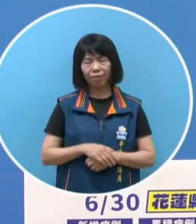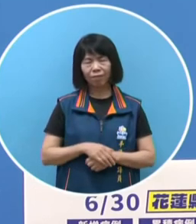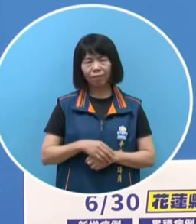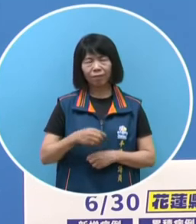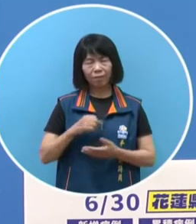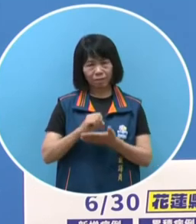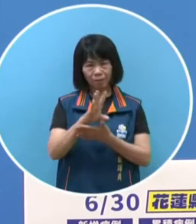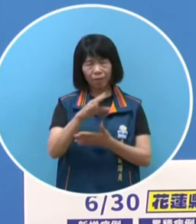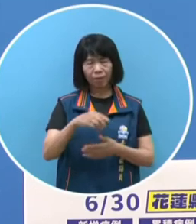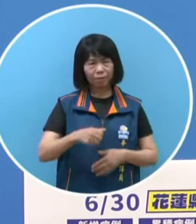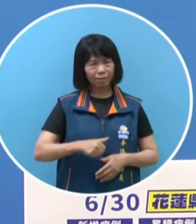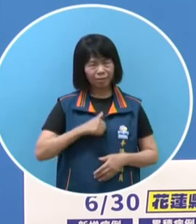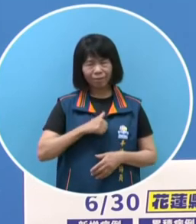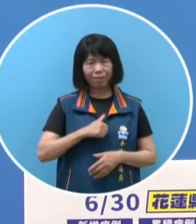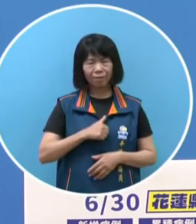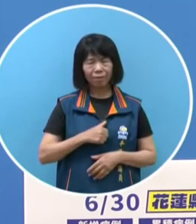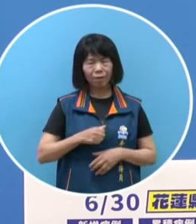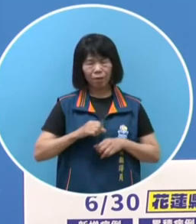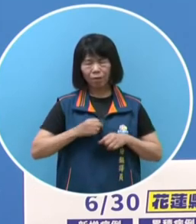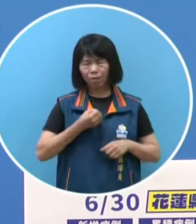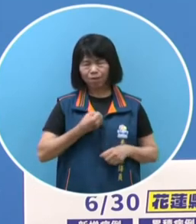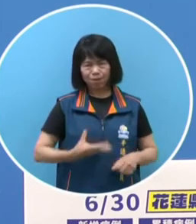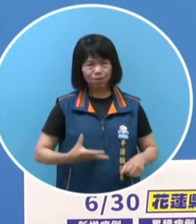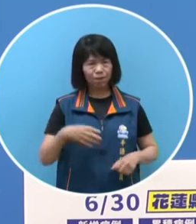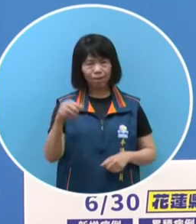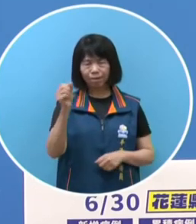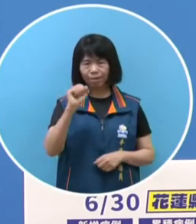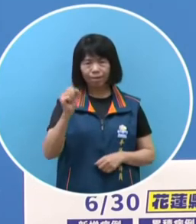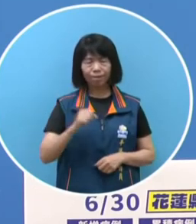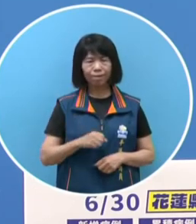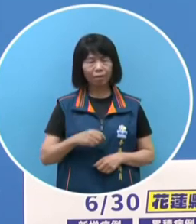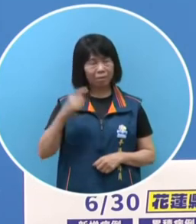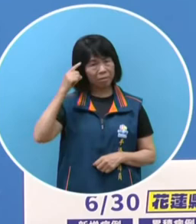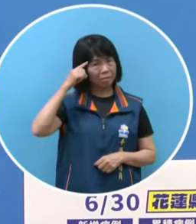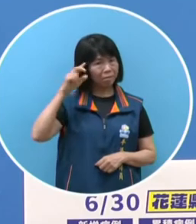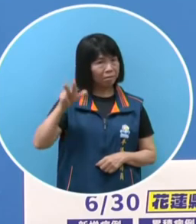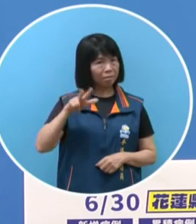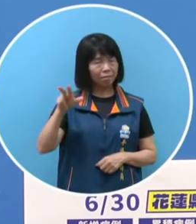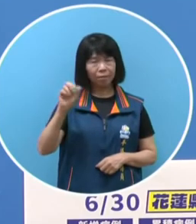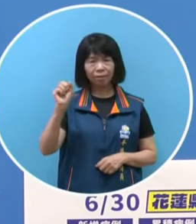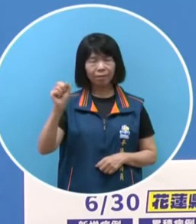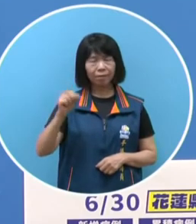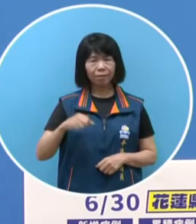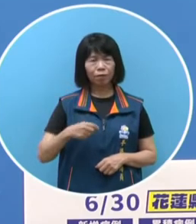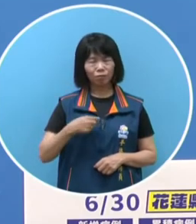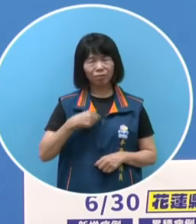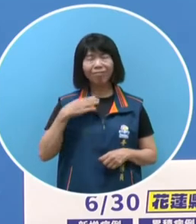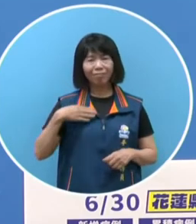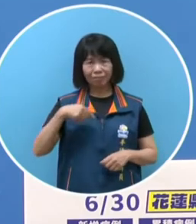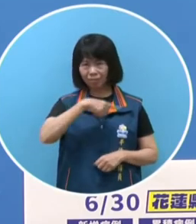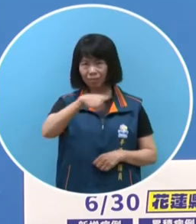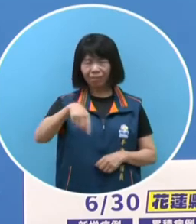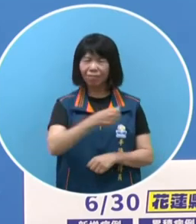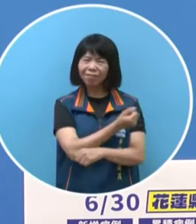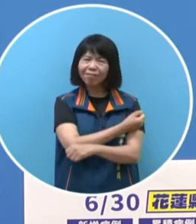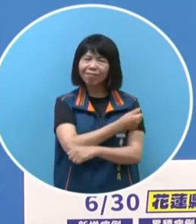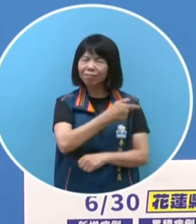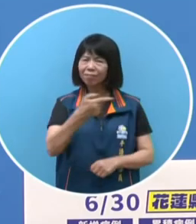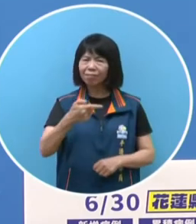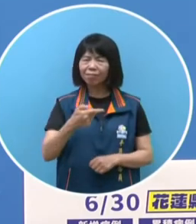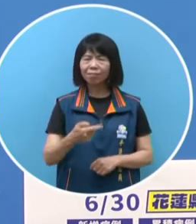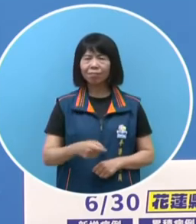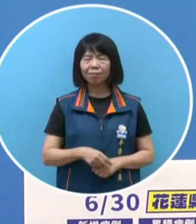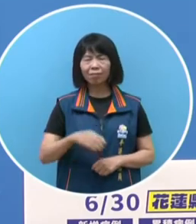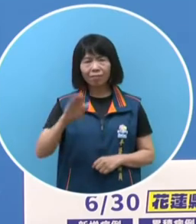告，我们真的不要放松，也不要轻忽。我知道大家都非常非常的辛苦，但